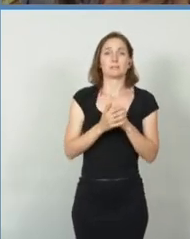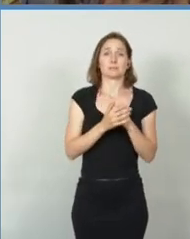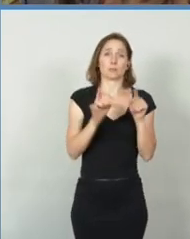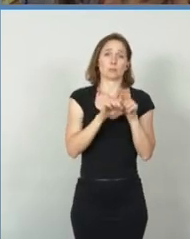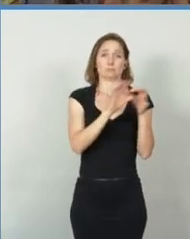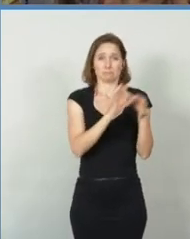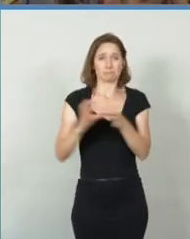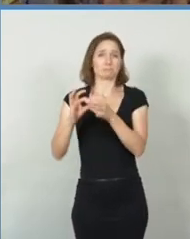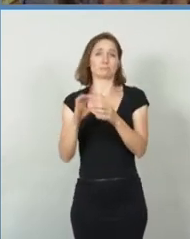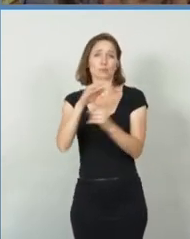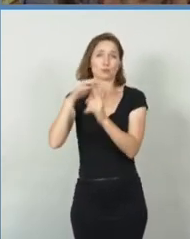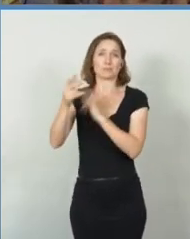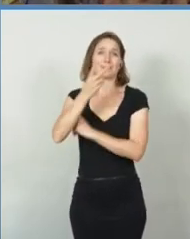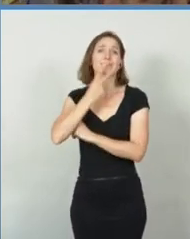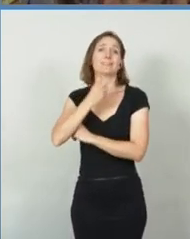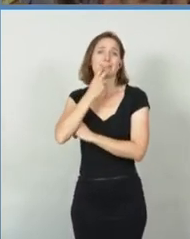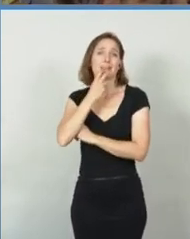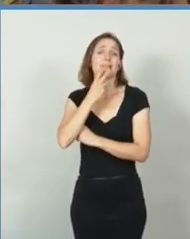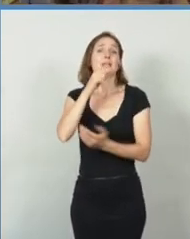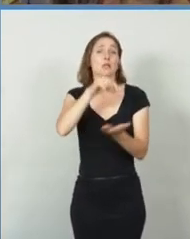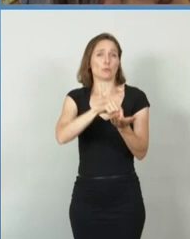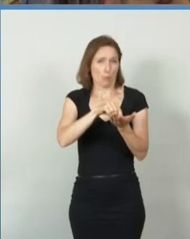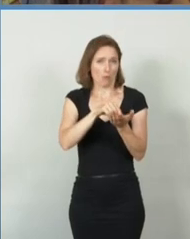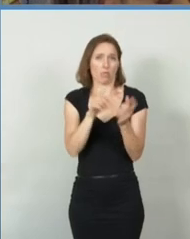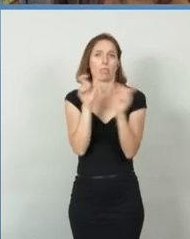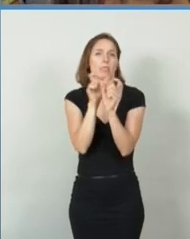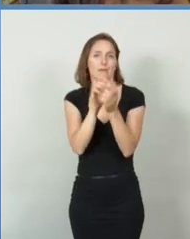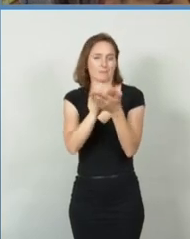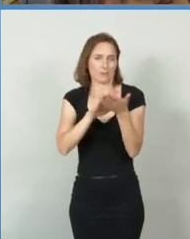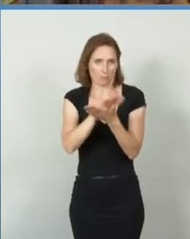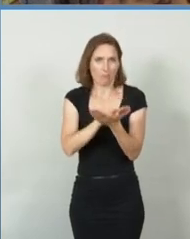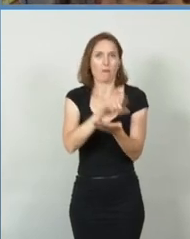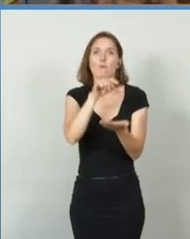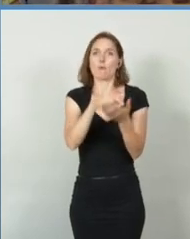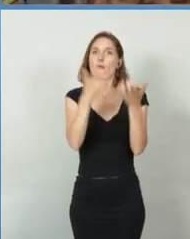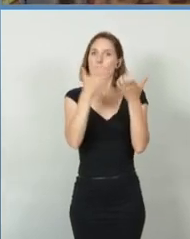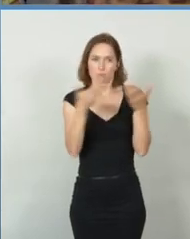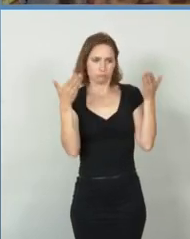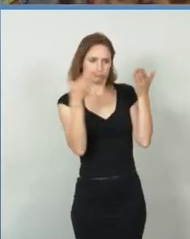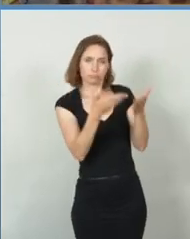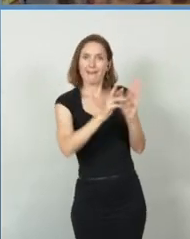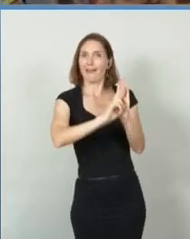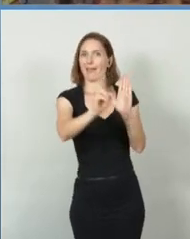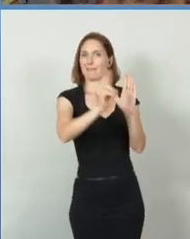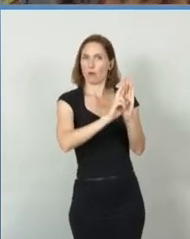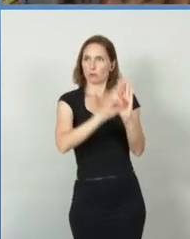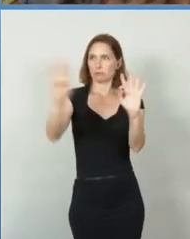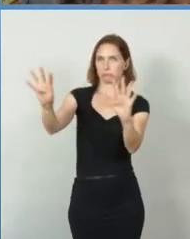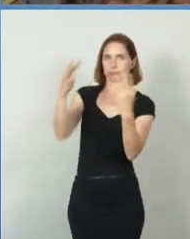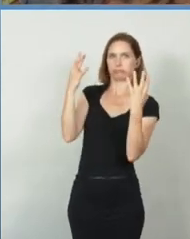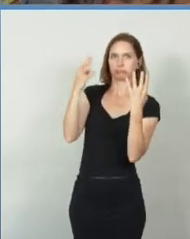permet de pardon lieu qui permet à cet espace de rester à une référence sur le territoire sur l'Union européenne et sur l'international